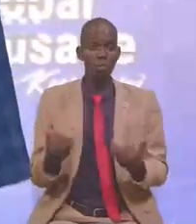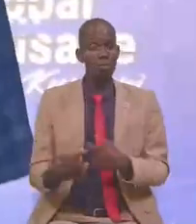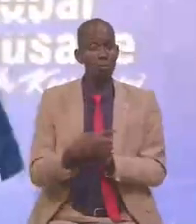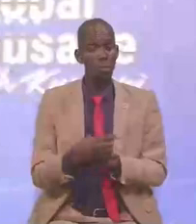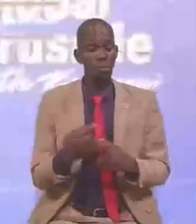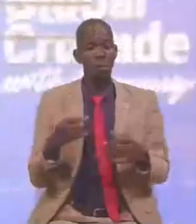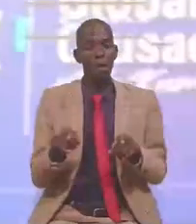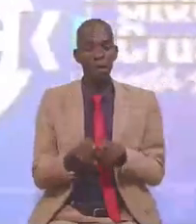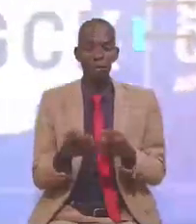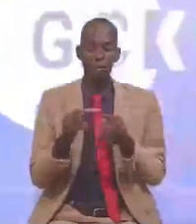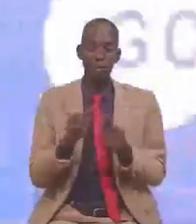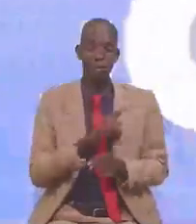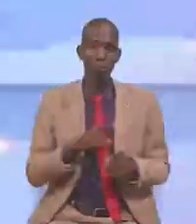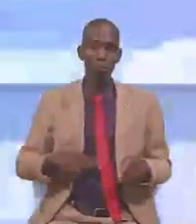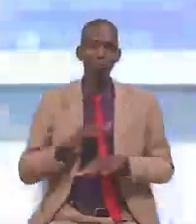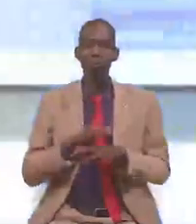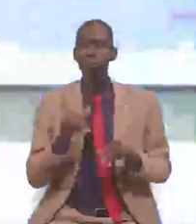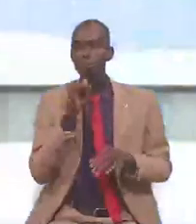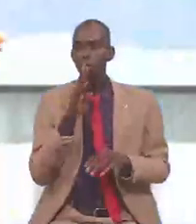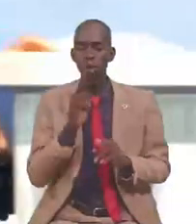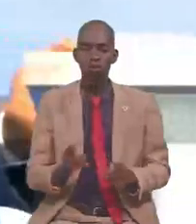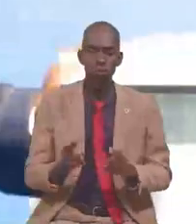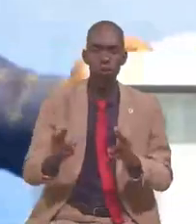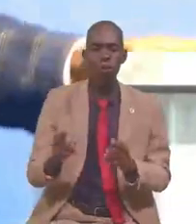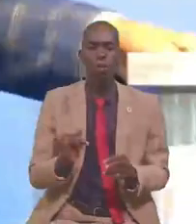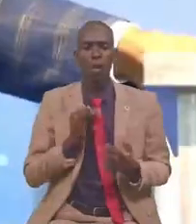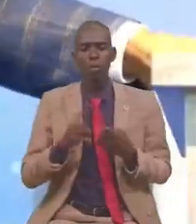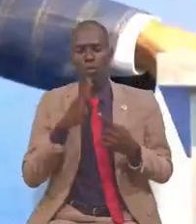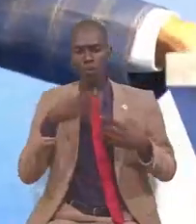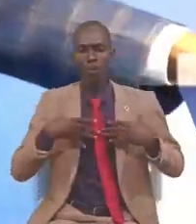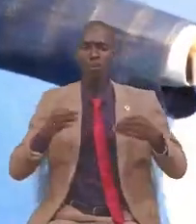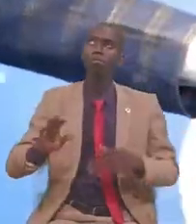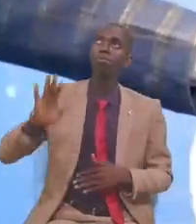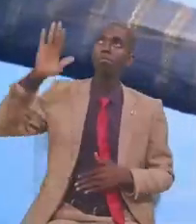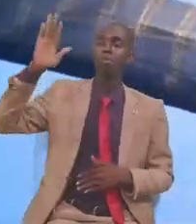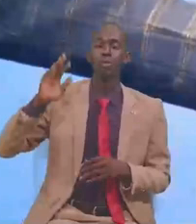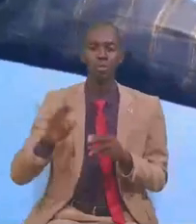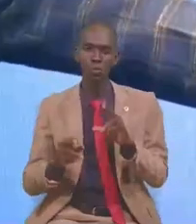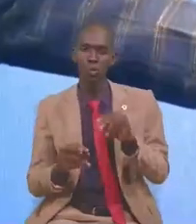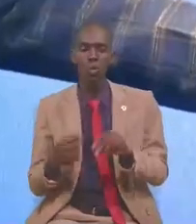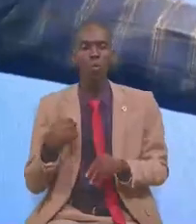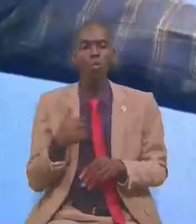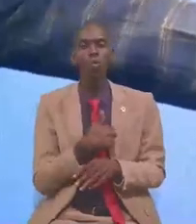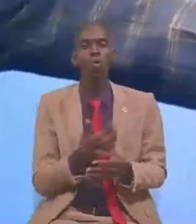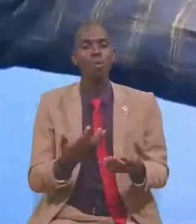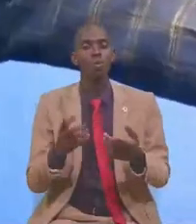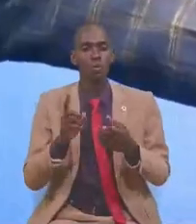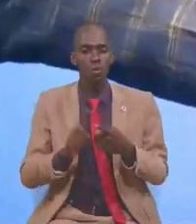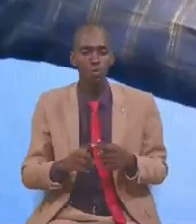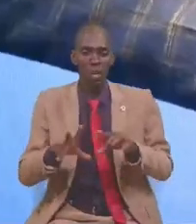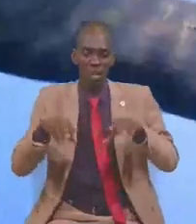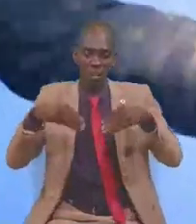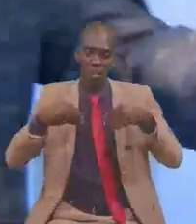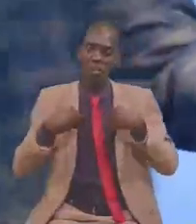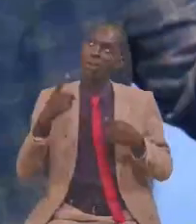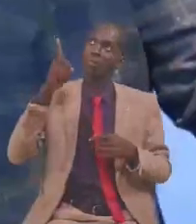ne court pas pour être guéri, que tu veux être guéri, lève ton doigt, mais nous voulons l'avoir d'abord en tant que